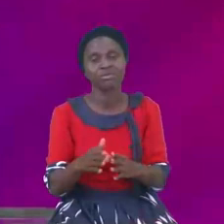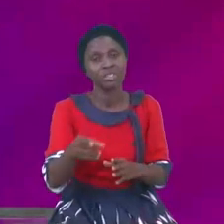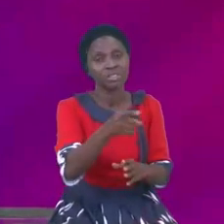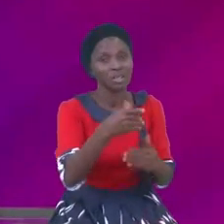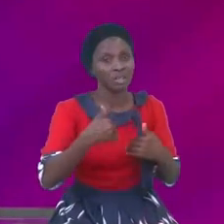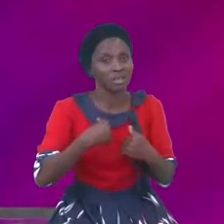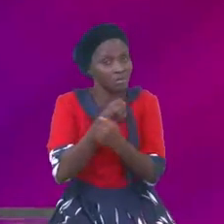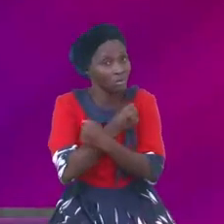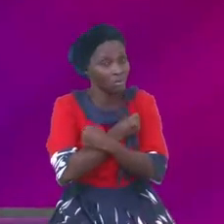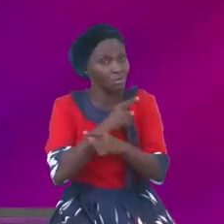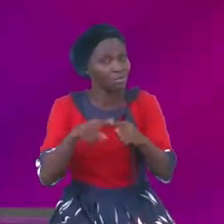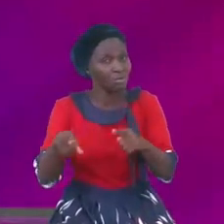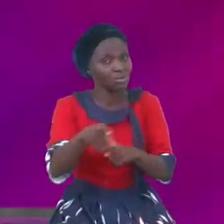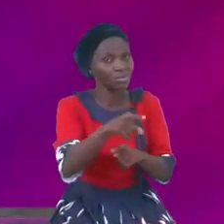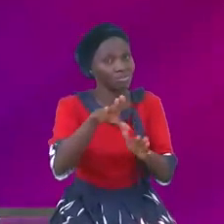est